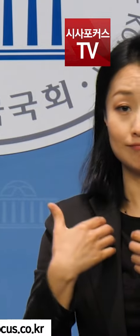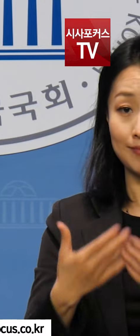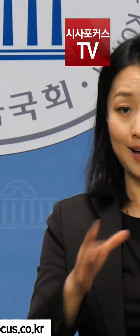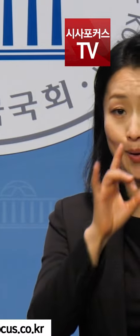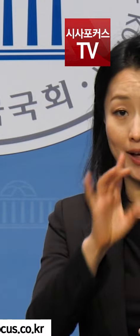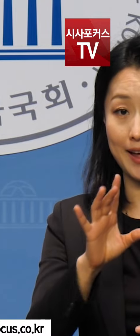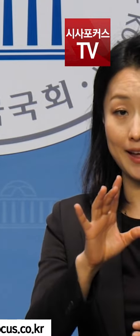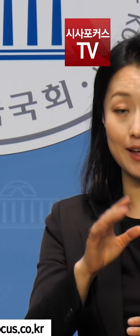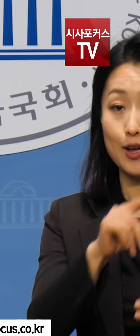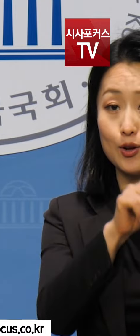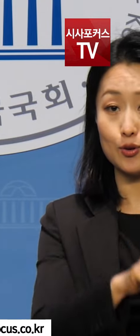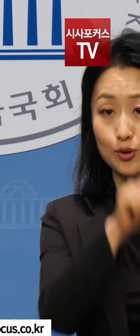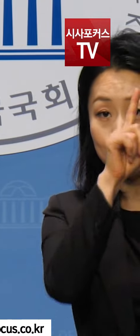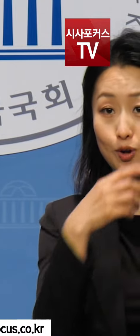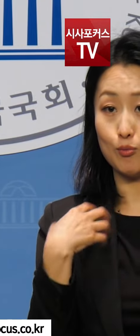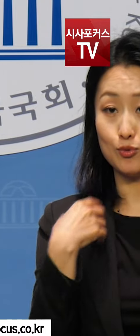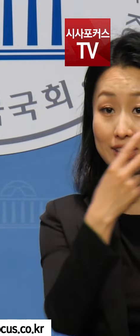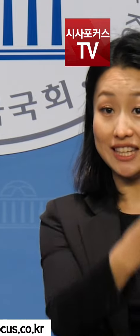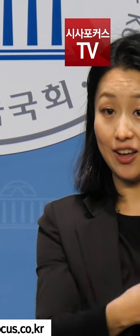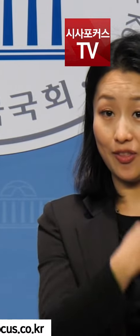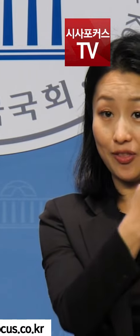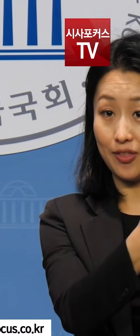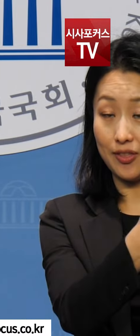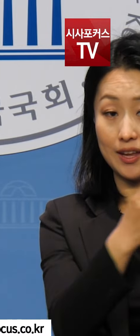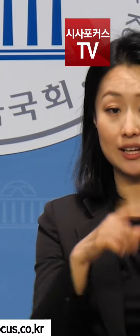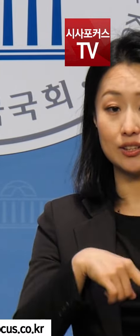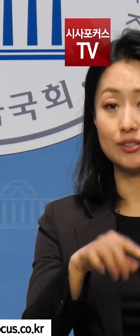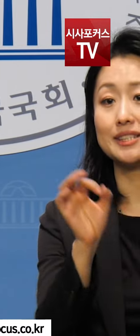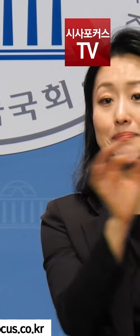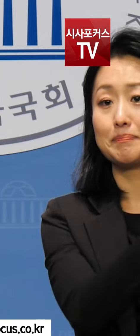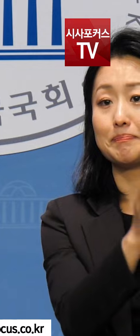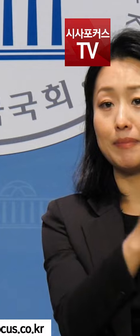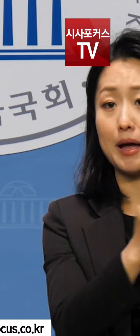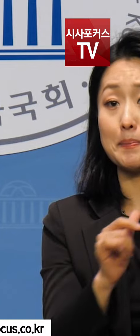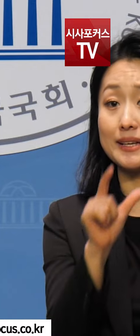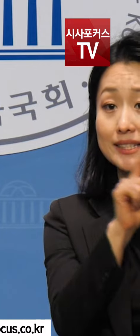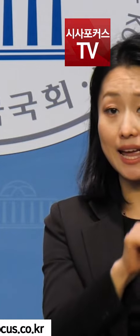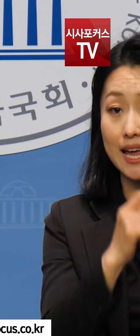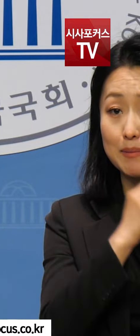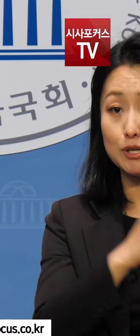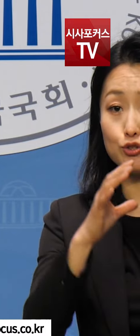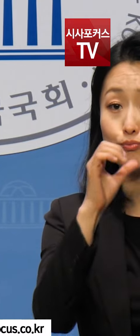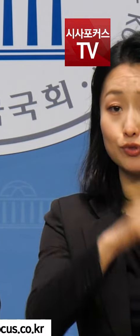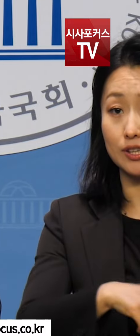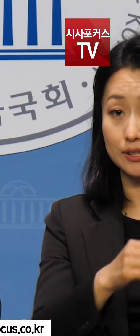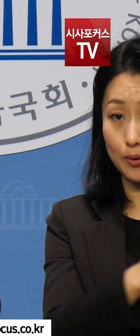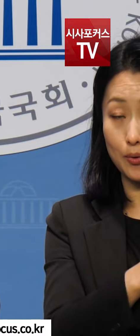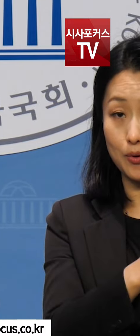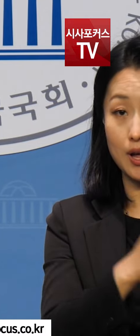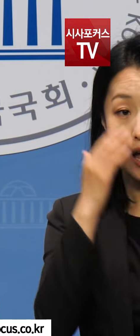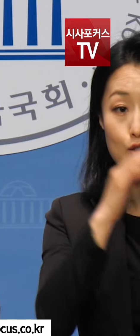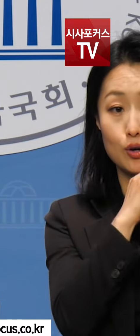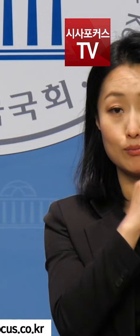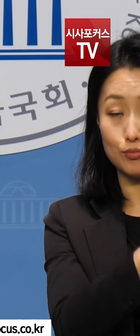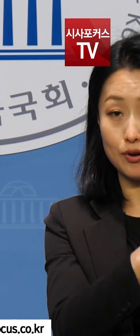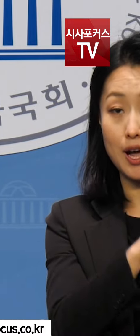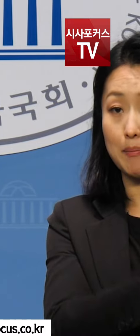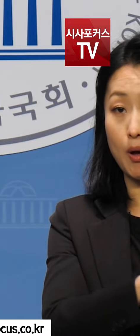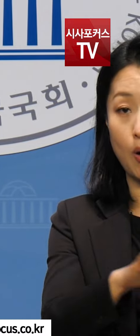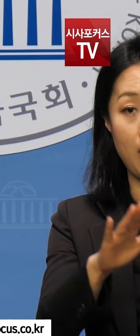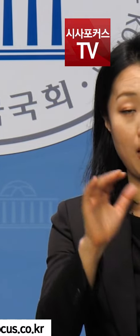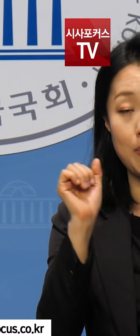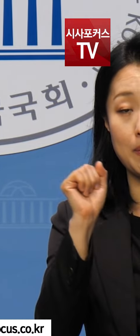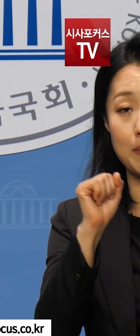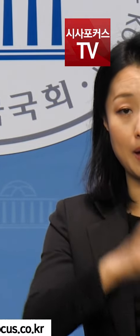됩니다. 윤석열 정권 2년 정치는 사라지고 민생과 민주주의는 무너지고 남북평화는